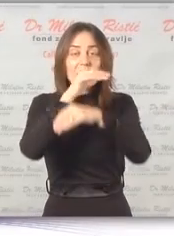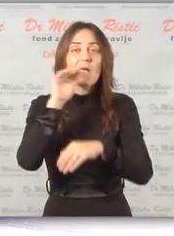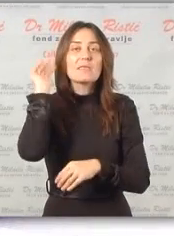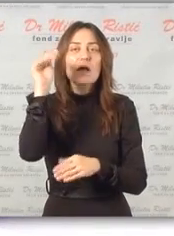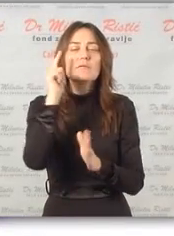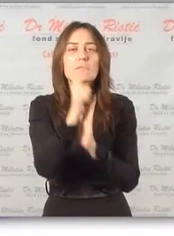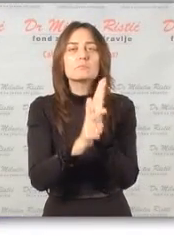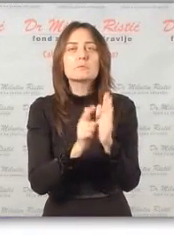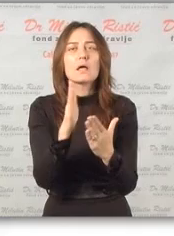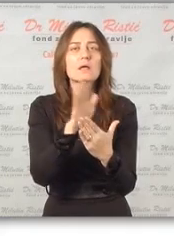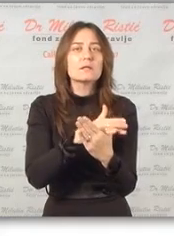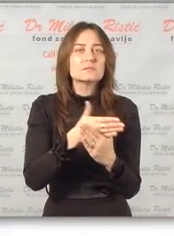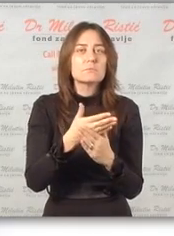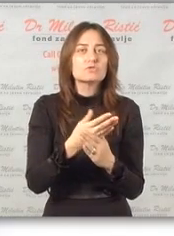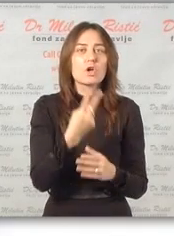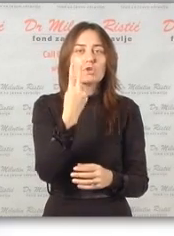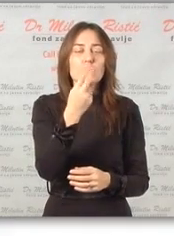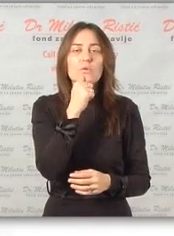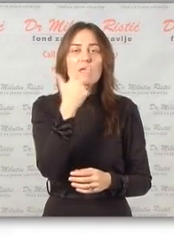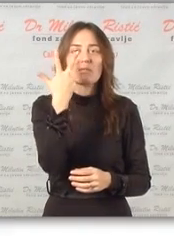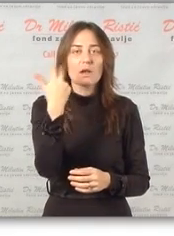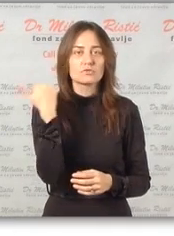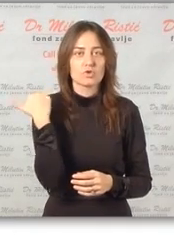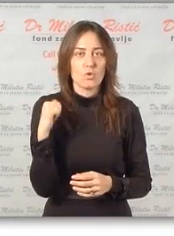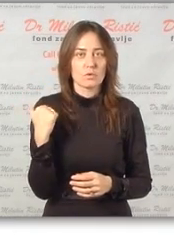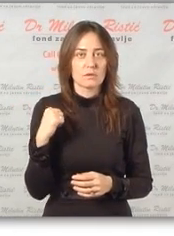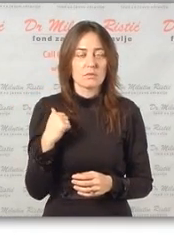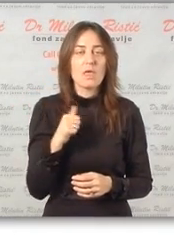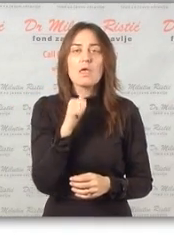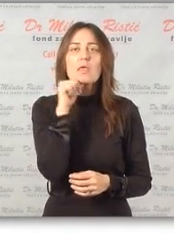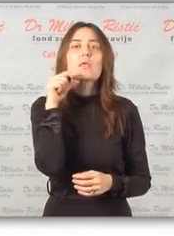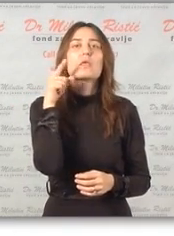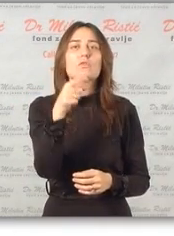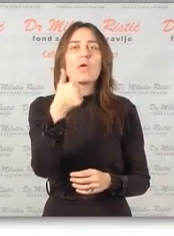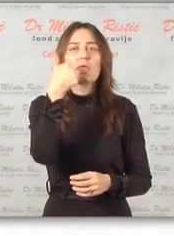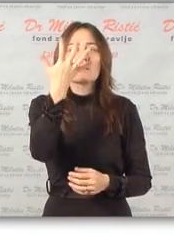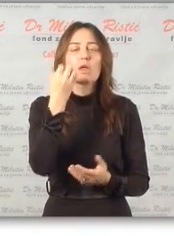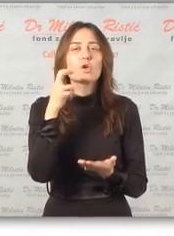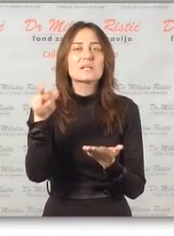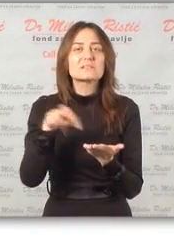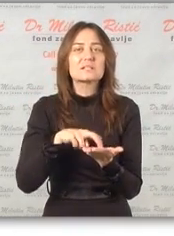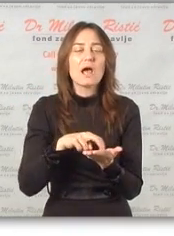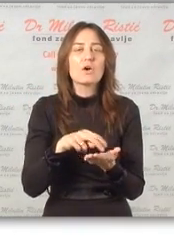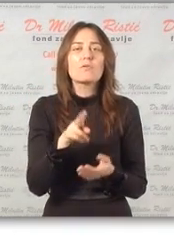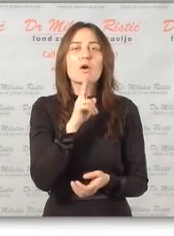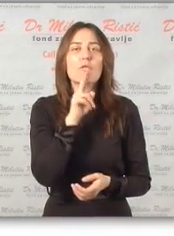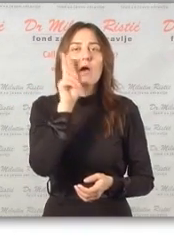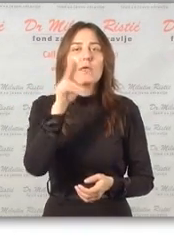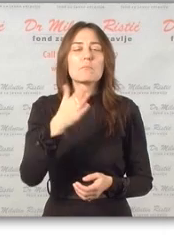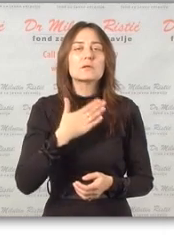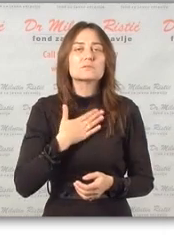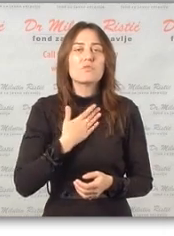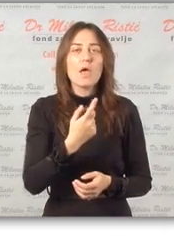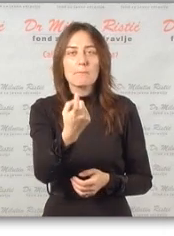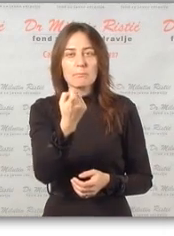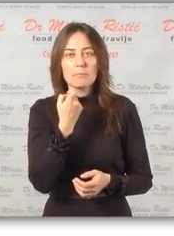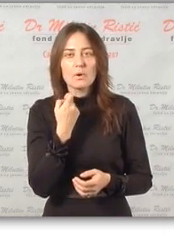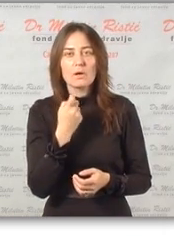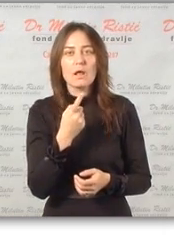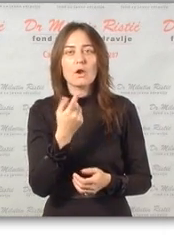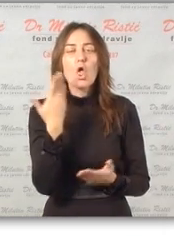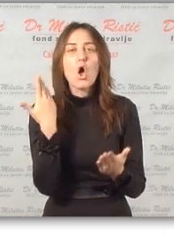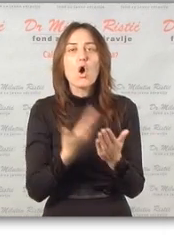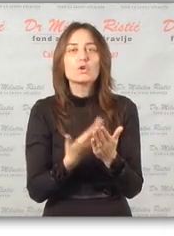Strah od mraka javlja se u periodu između 2. i 3. godine i to je jedan od strahova koji ima